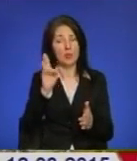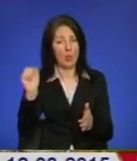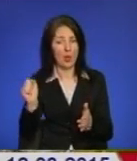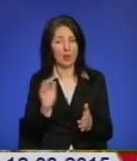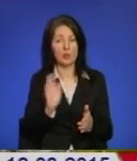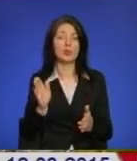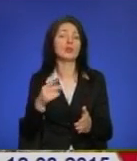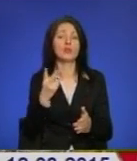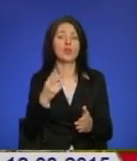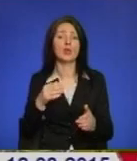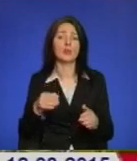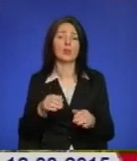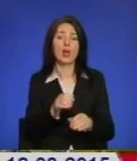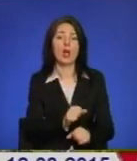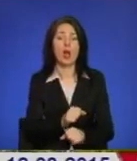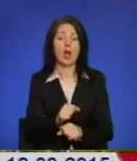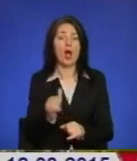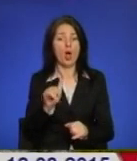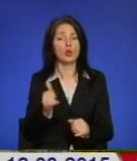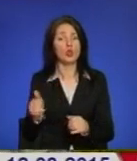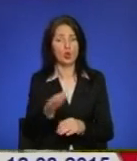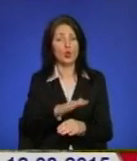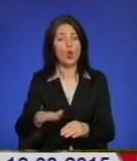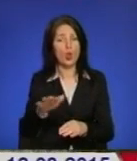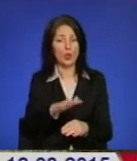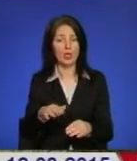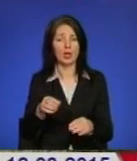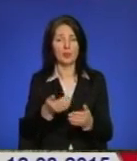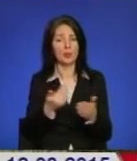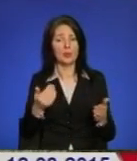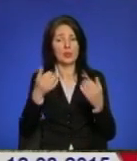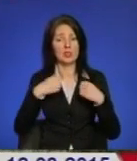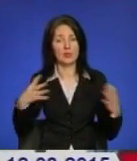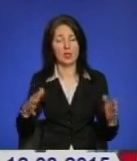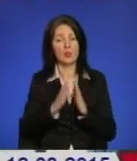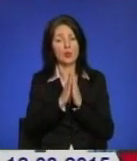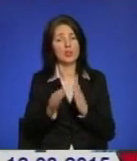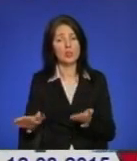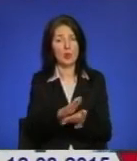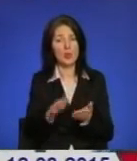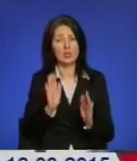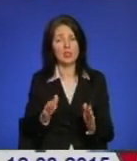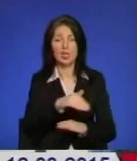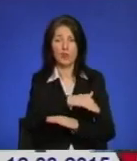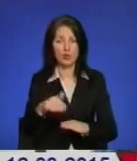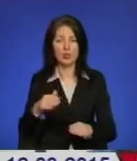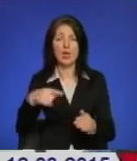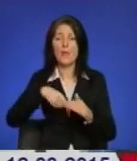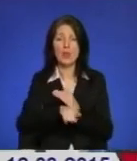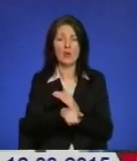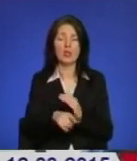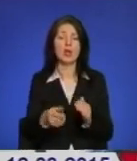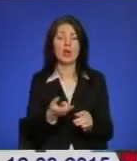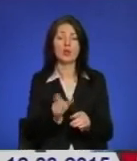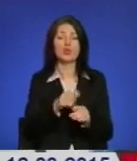свят. Закликають прибирати не лише прибудинкові території, але й підвали. Дуже приємно, що звертається і ОСББ, і